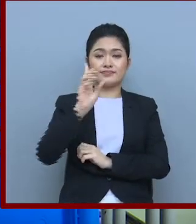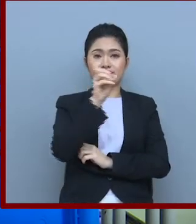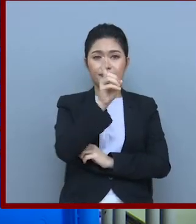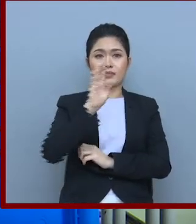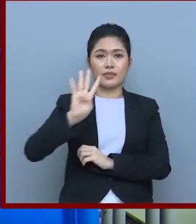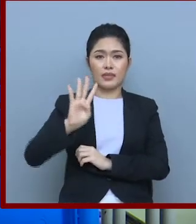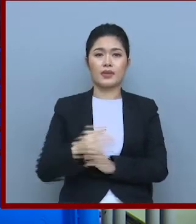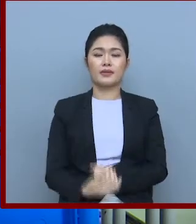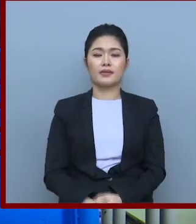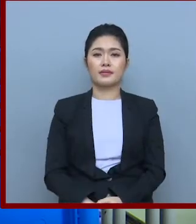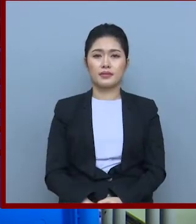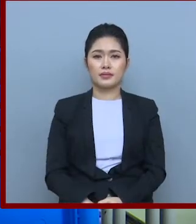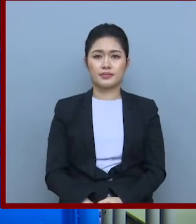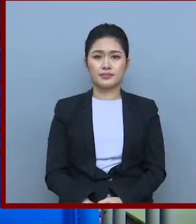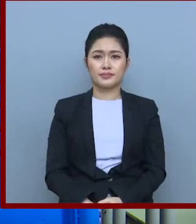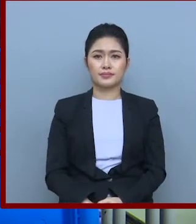เป็น